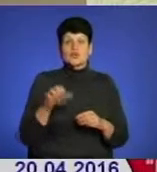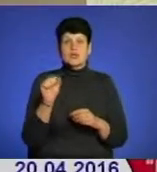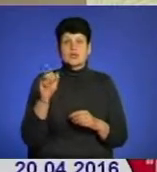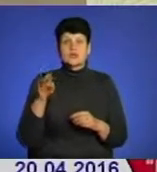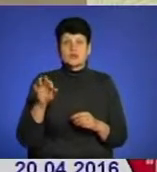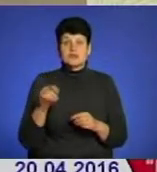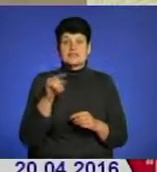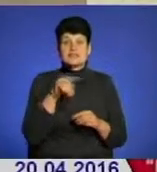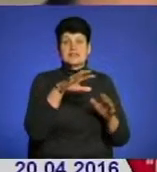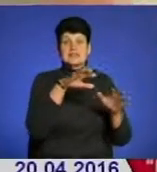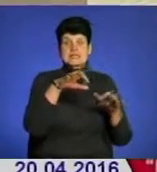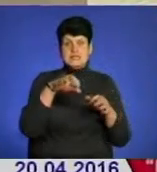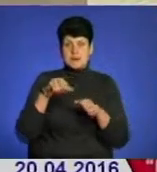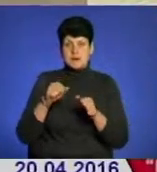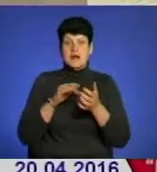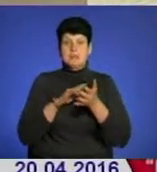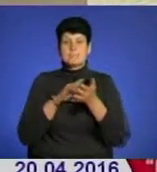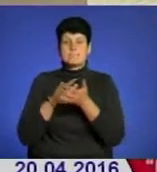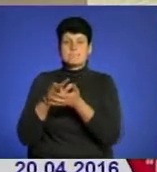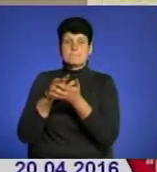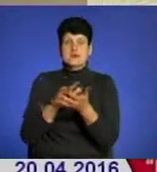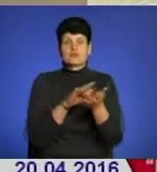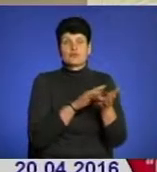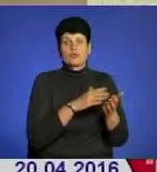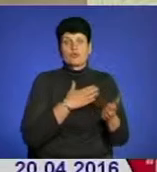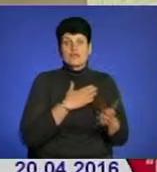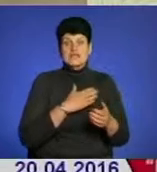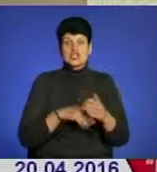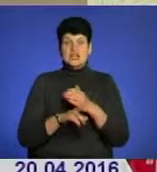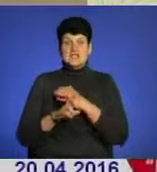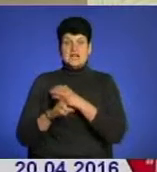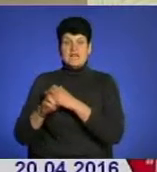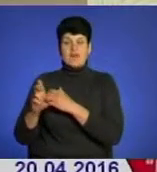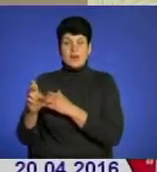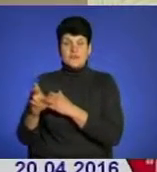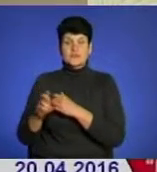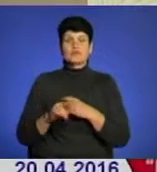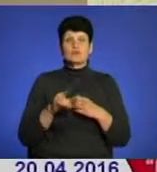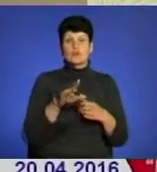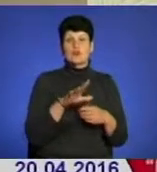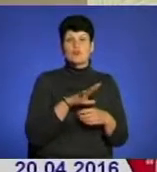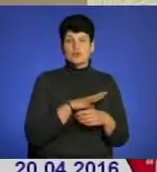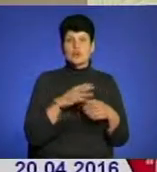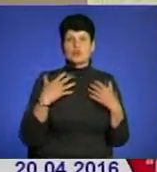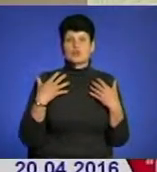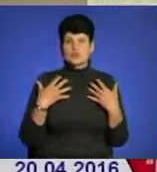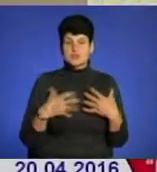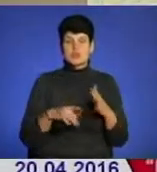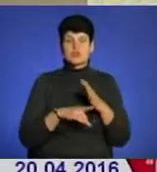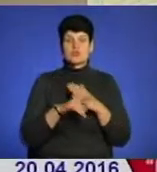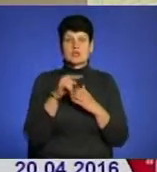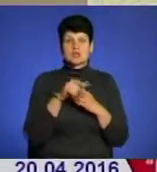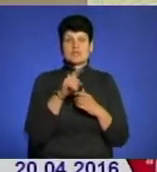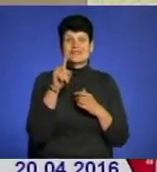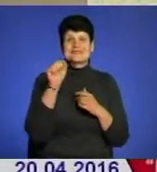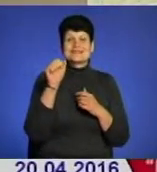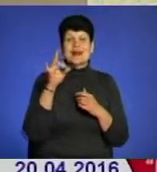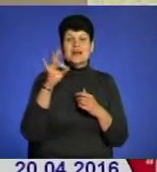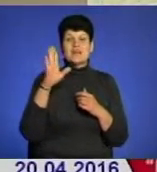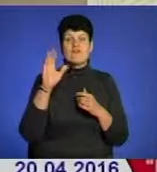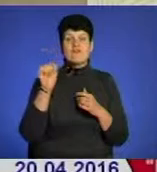звідти забрана, і вона мандрує по наших церквах. І вона була вже тут, почала у нас зарваниці з